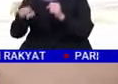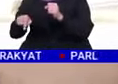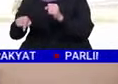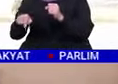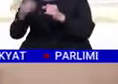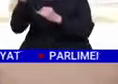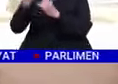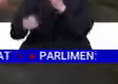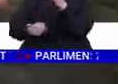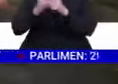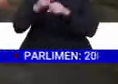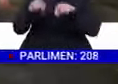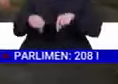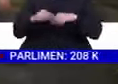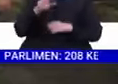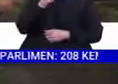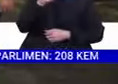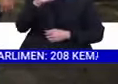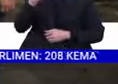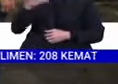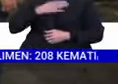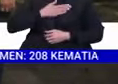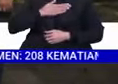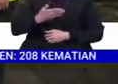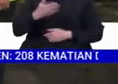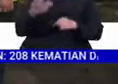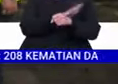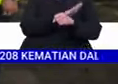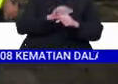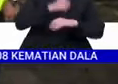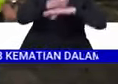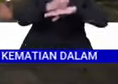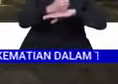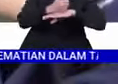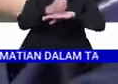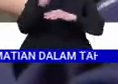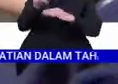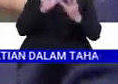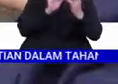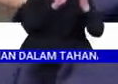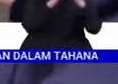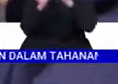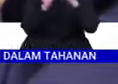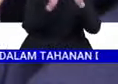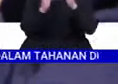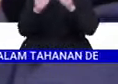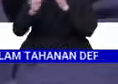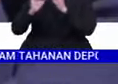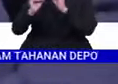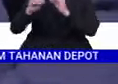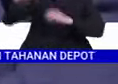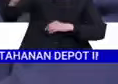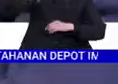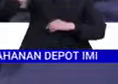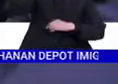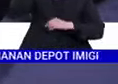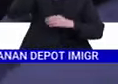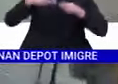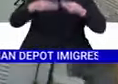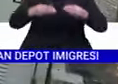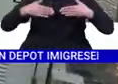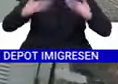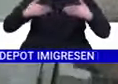Penghujung tahun YL MSI memberi komitmen penuh dalam mewujudkan kesalinghubungan digital lebih berkualiti bagi kesejahteraan